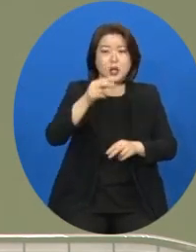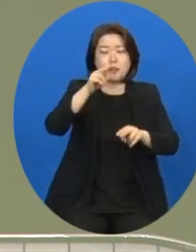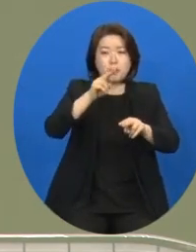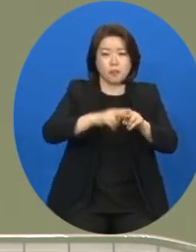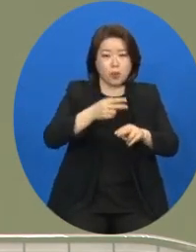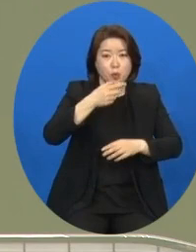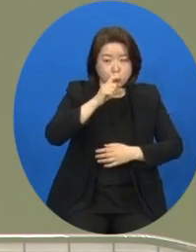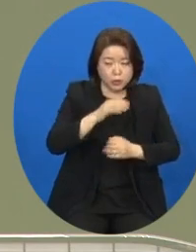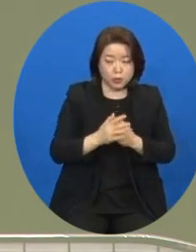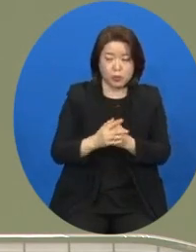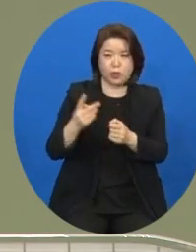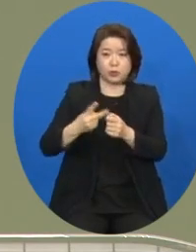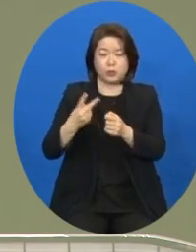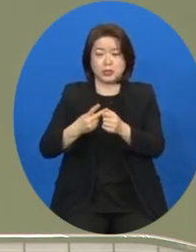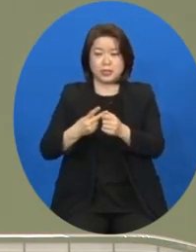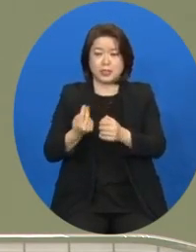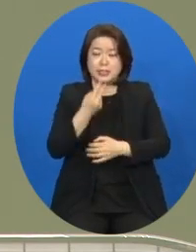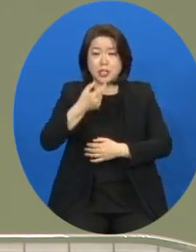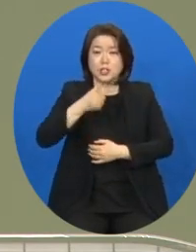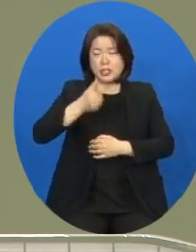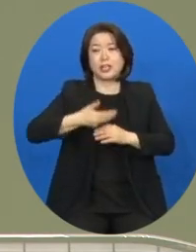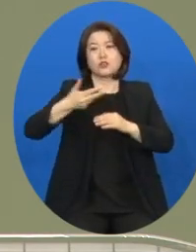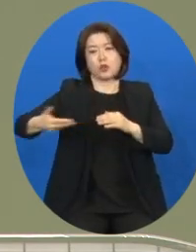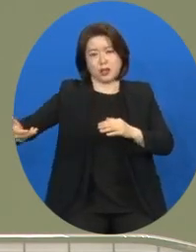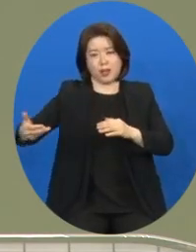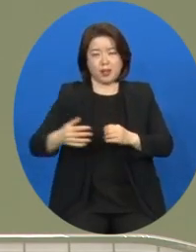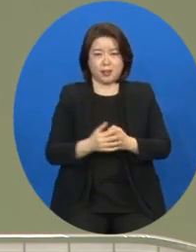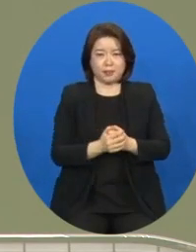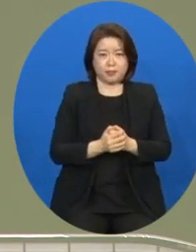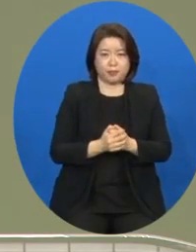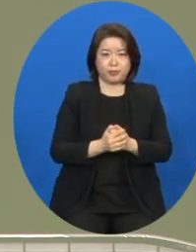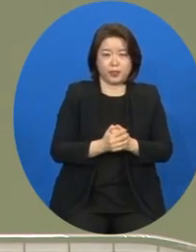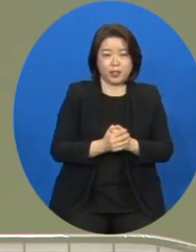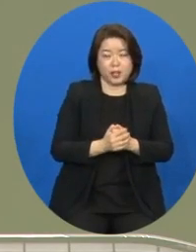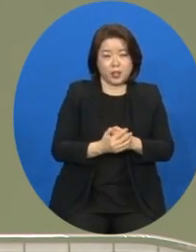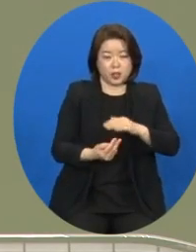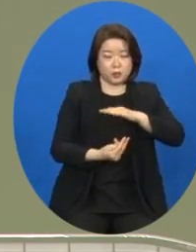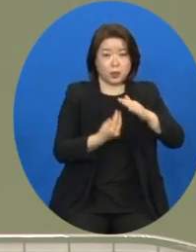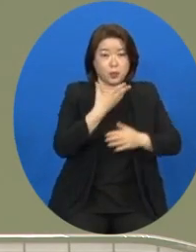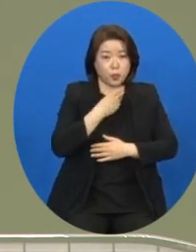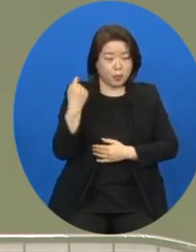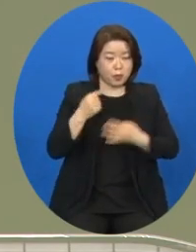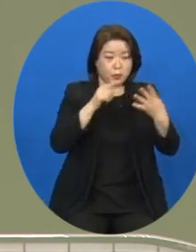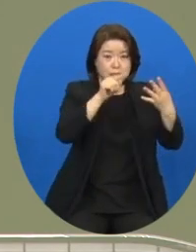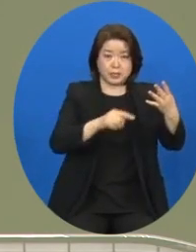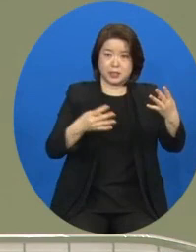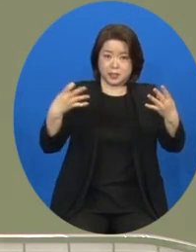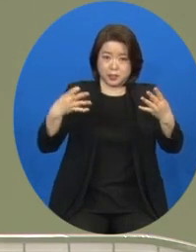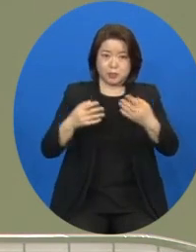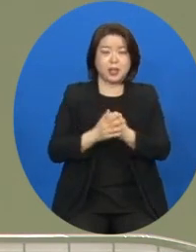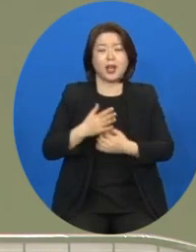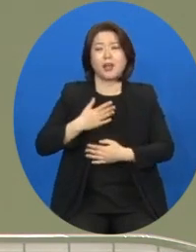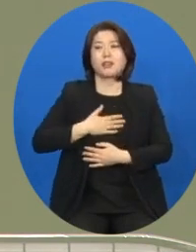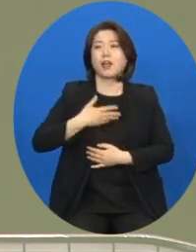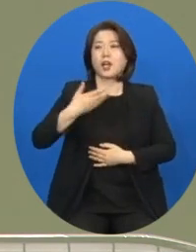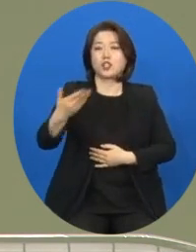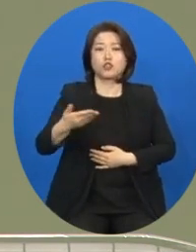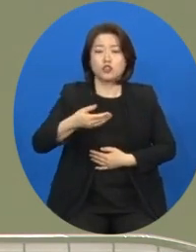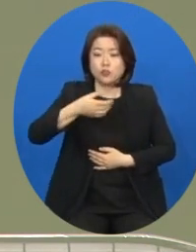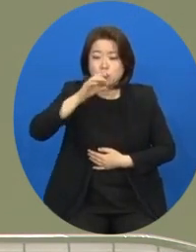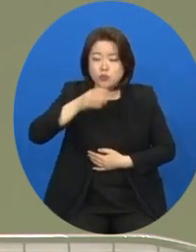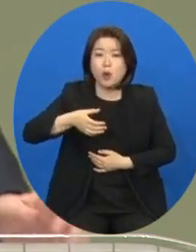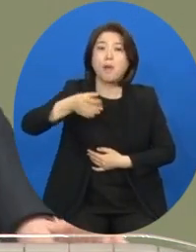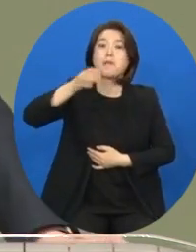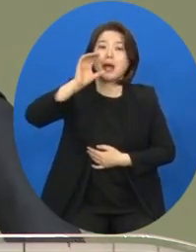생수의 강입니다. 요한복음 4장 14절에 이렇게 말씀합니다. 내가 주는 물을 마시는